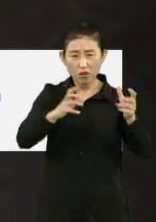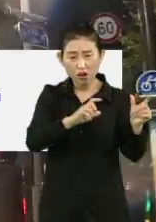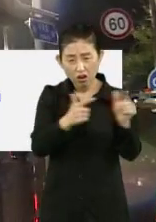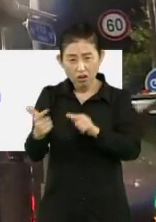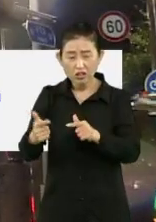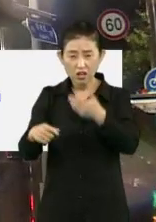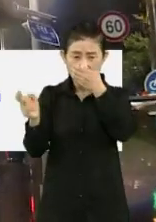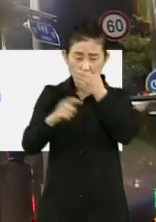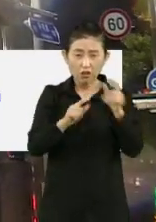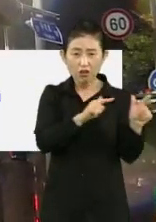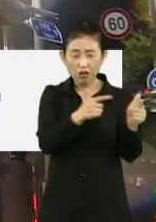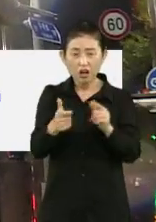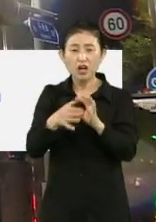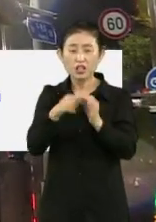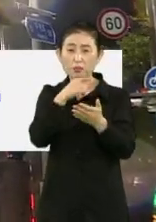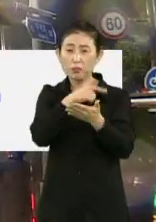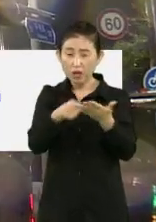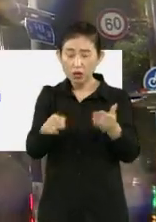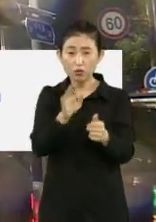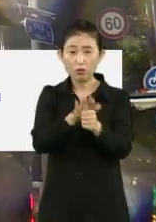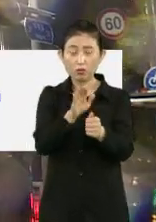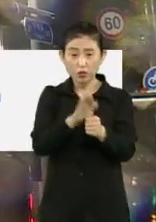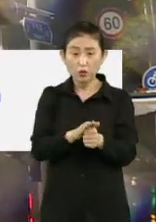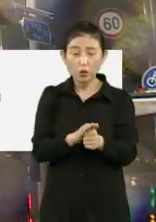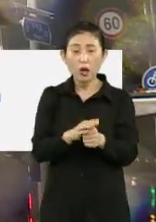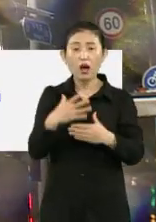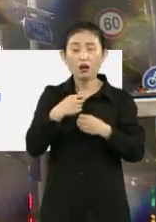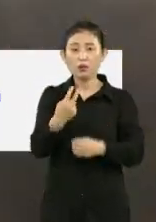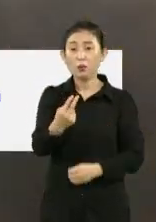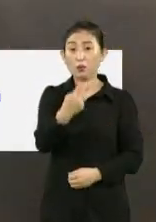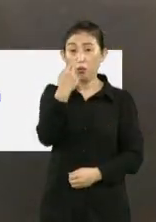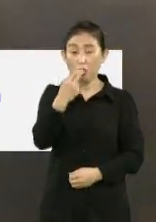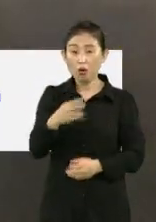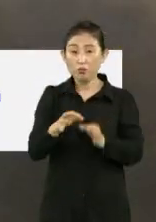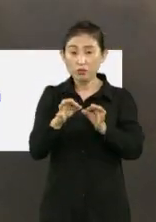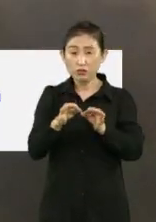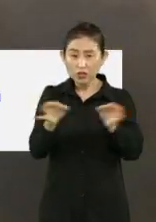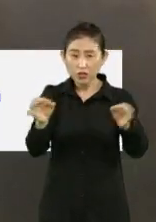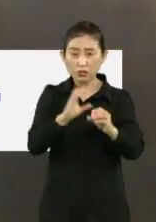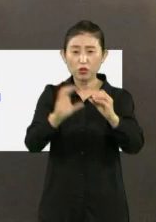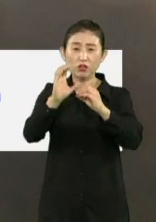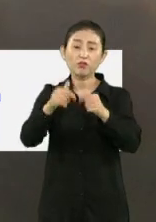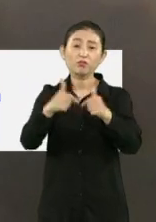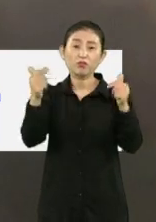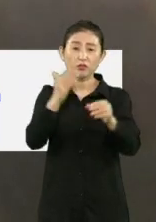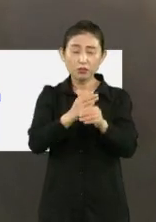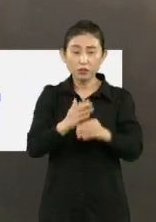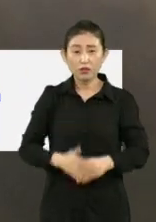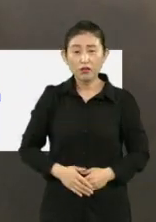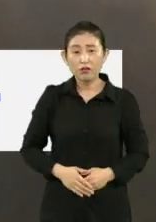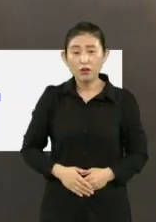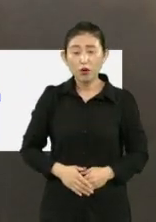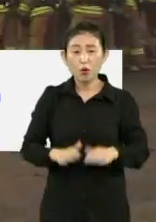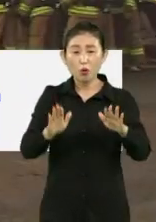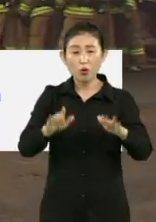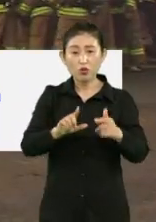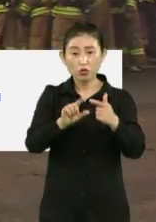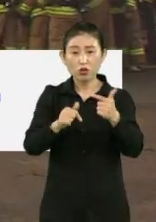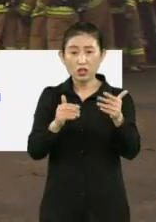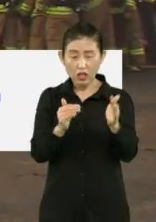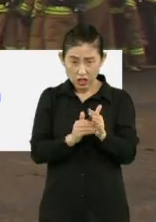등 각종 사고 시 피해 도민을 돕는 도민안전보험 지급이 증가하고 있습니다. 충청남도는 올